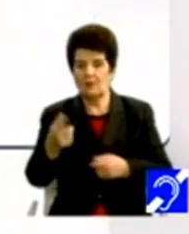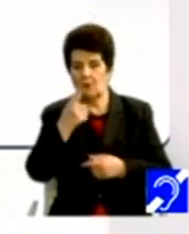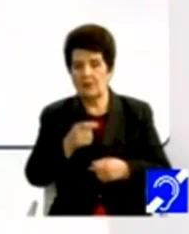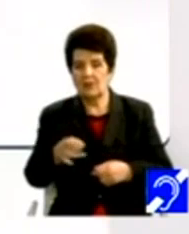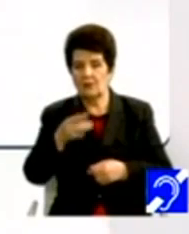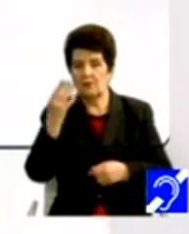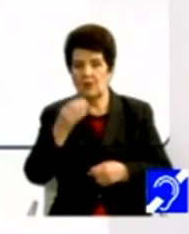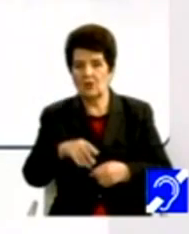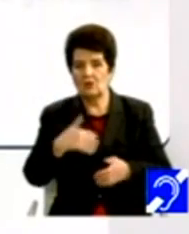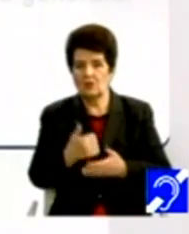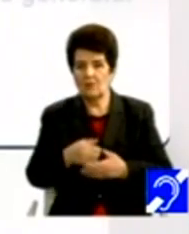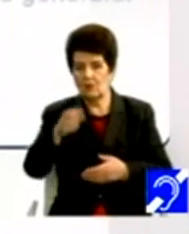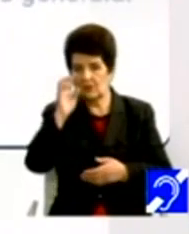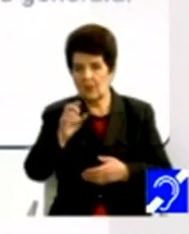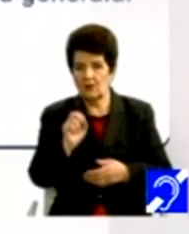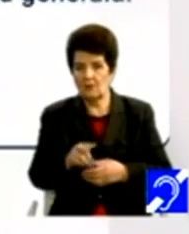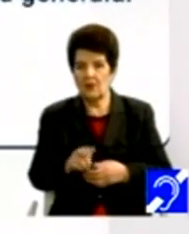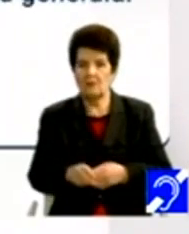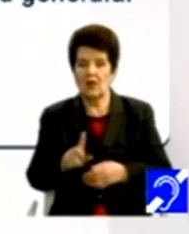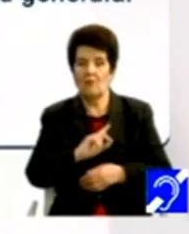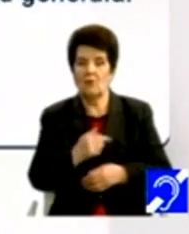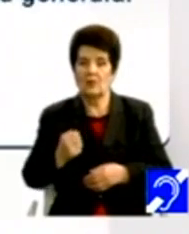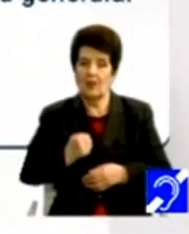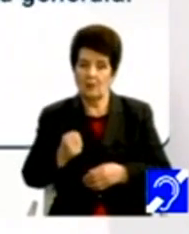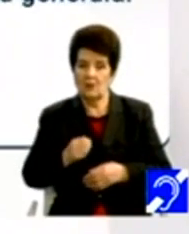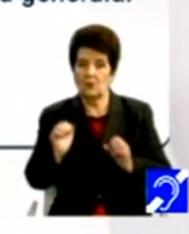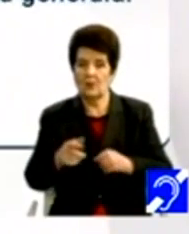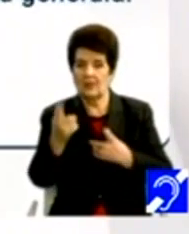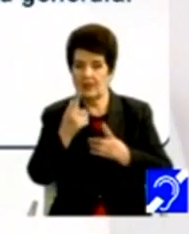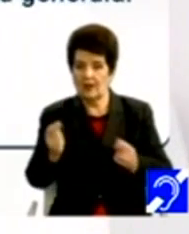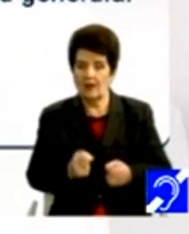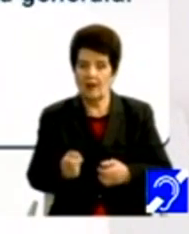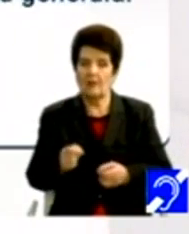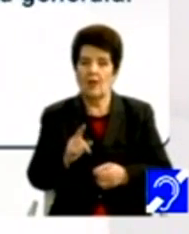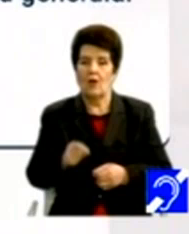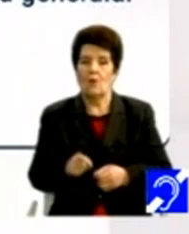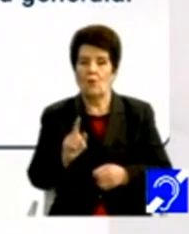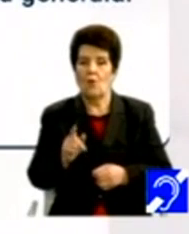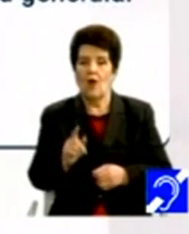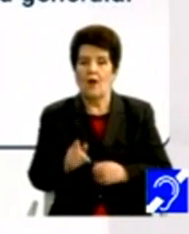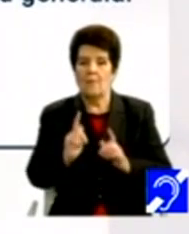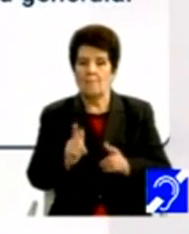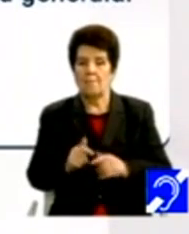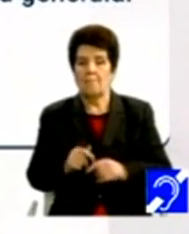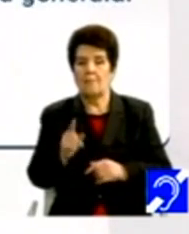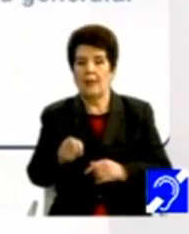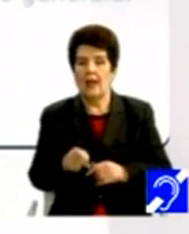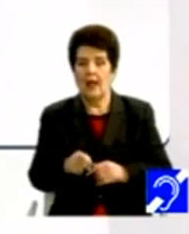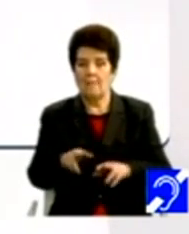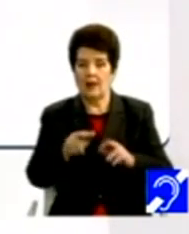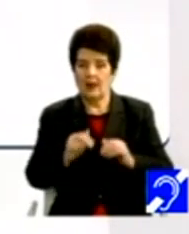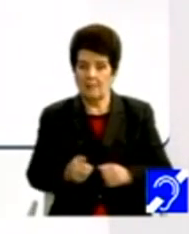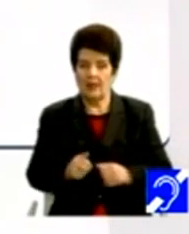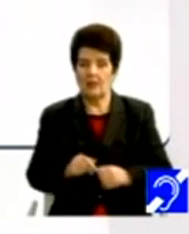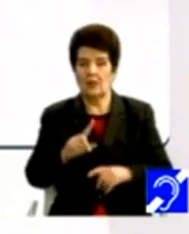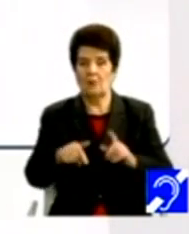Moldova. Șeful statului este comandantul suprem al forțelor armate și poate declara cu aprobarea prealabilă a Parlamentului mobilizarea parțială sau generală, iar